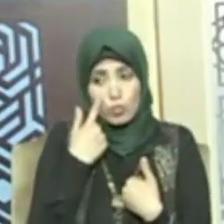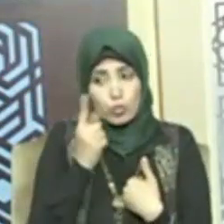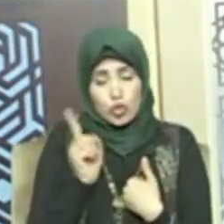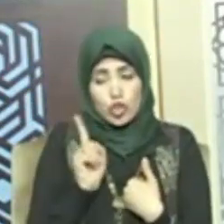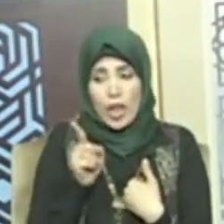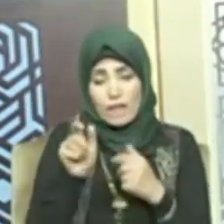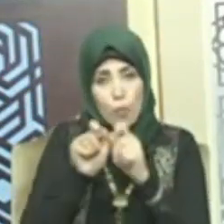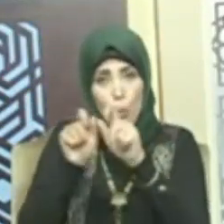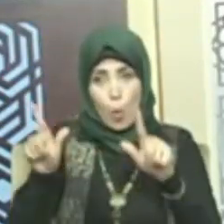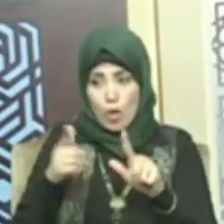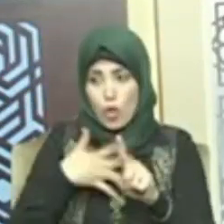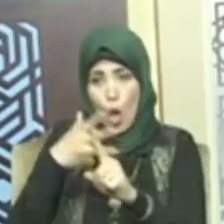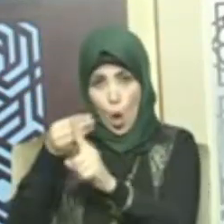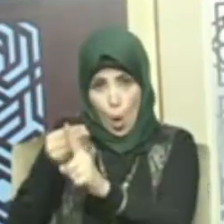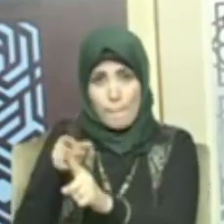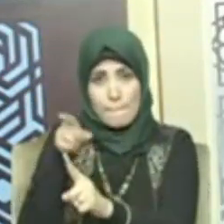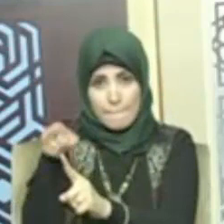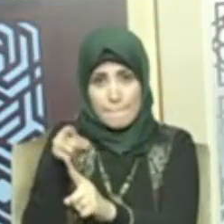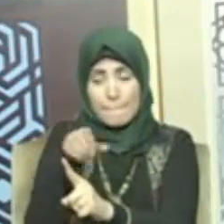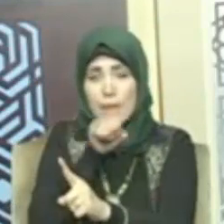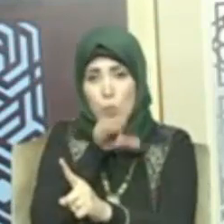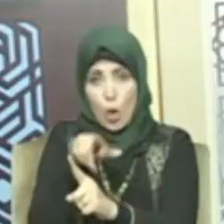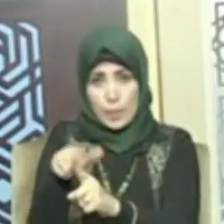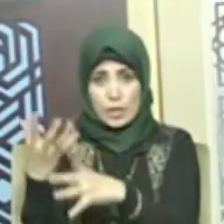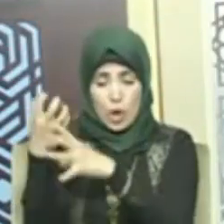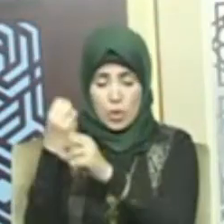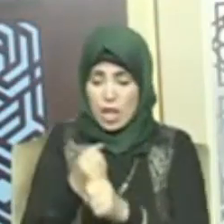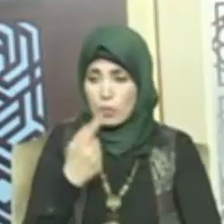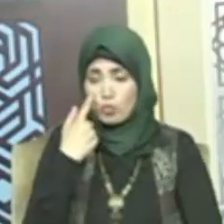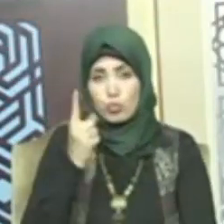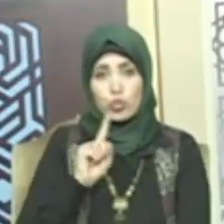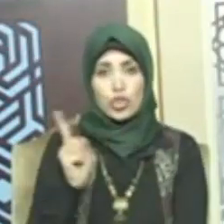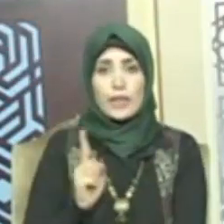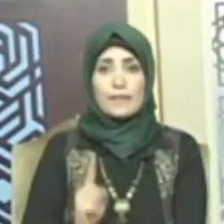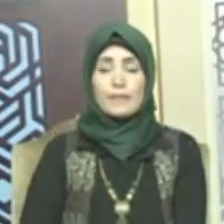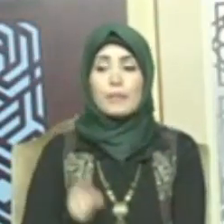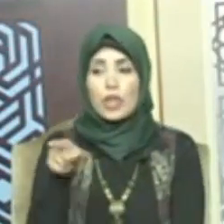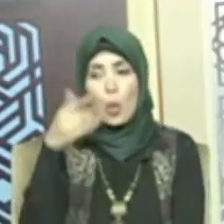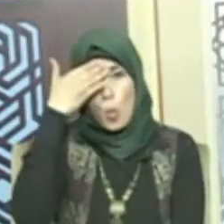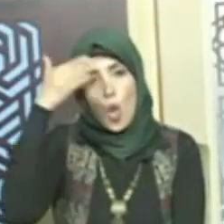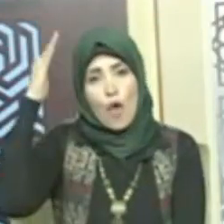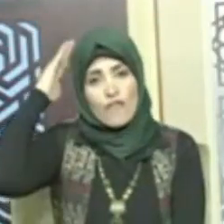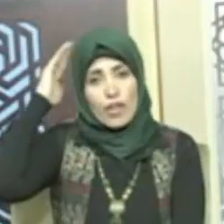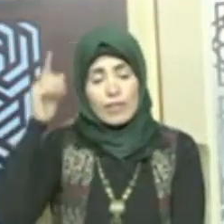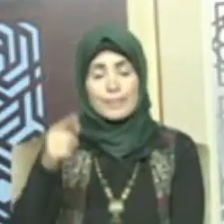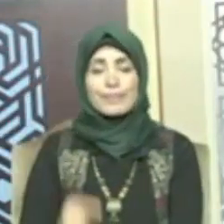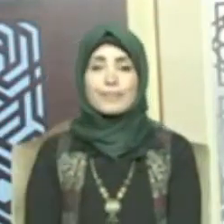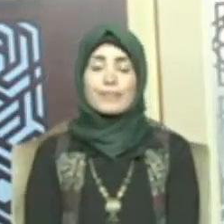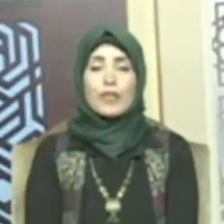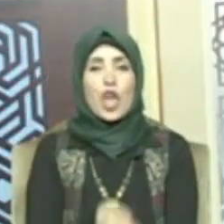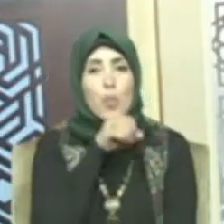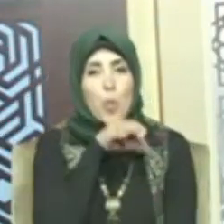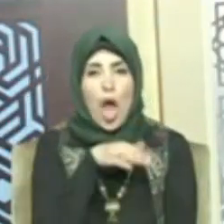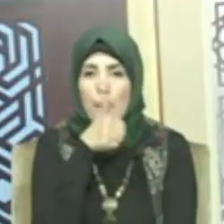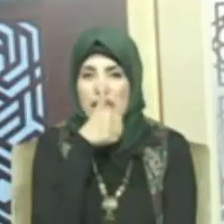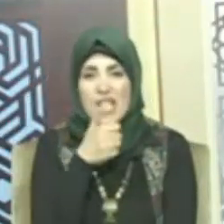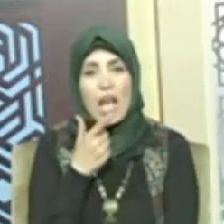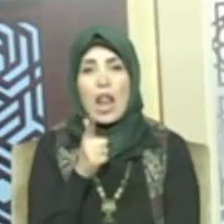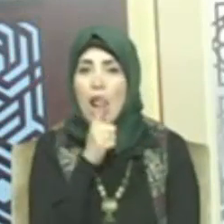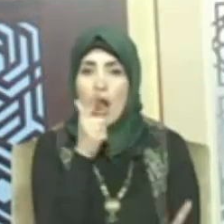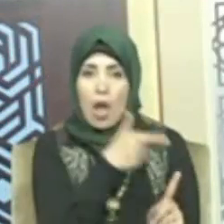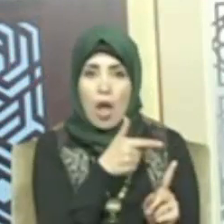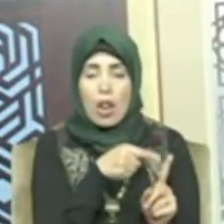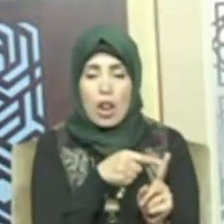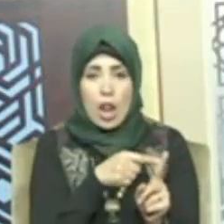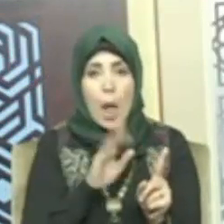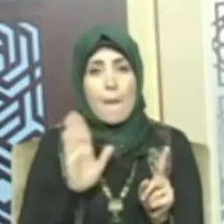وده ولا حديثه إلا إلى المنافقين. فقال النبي صلى الله عليه وسلم: